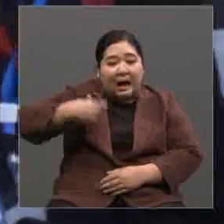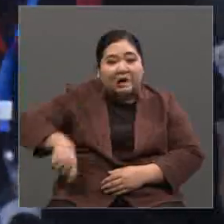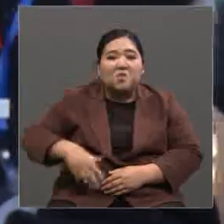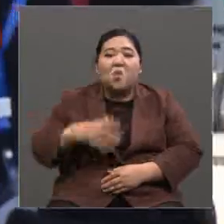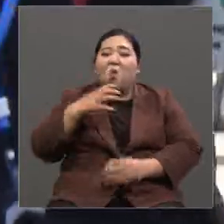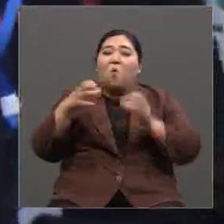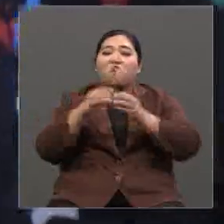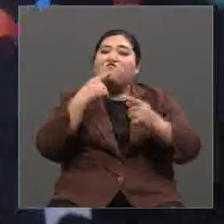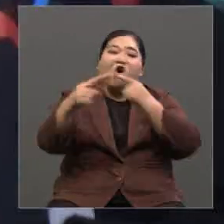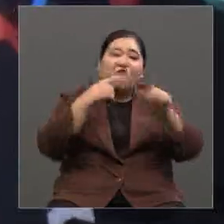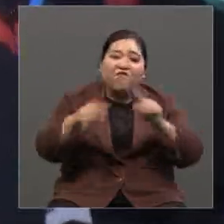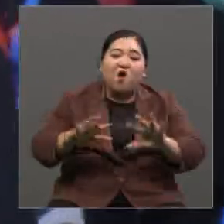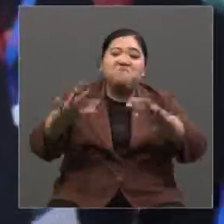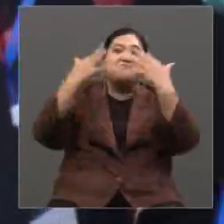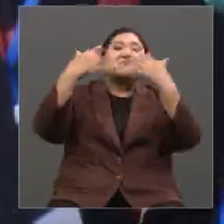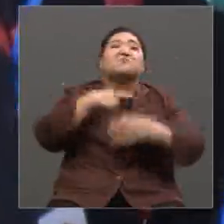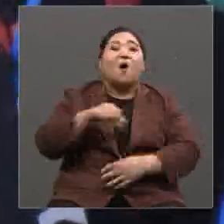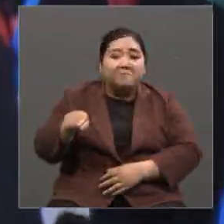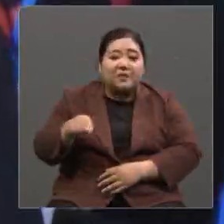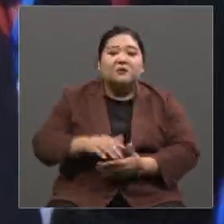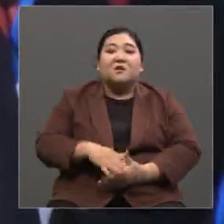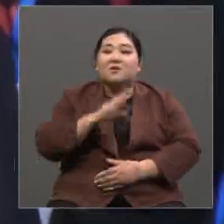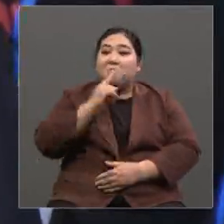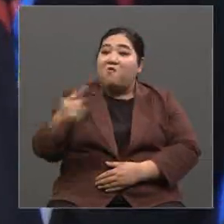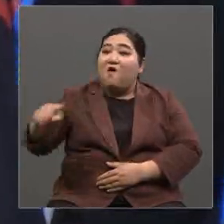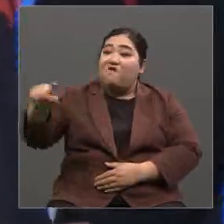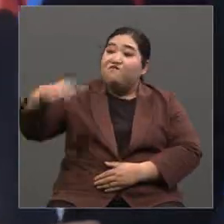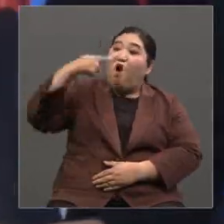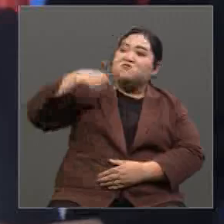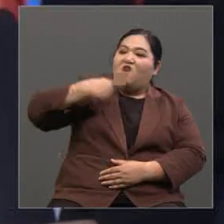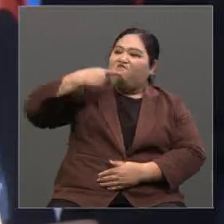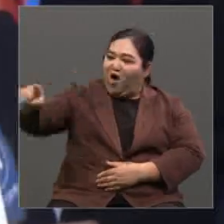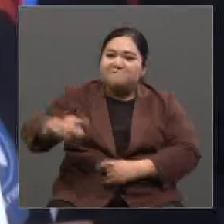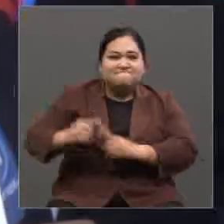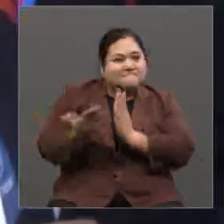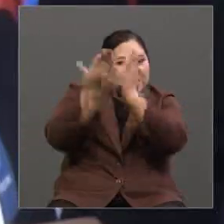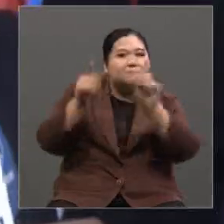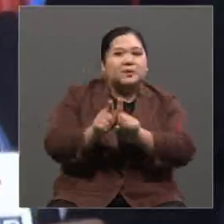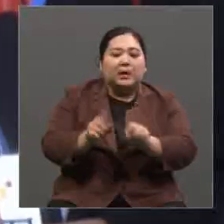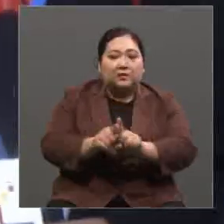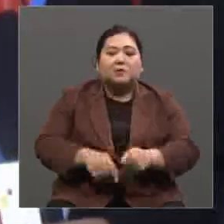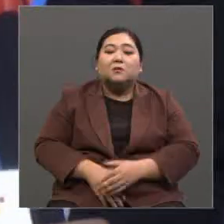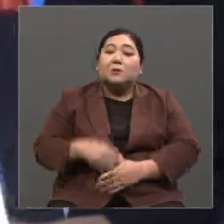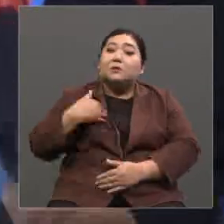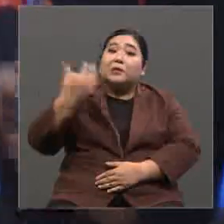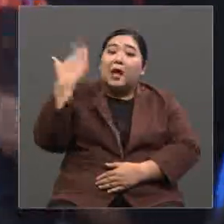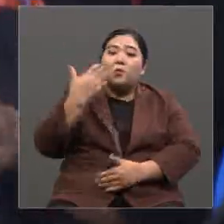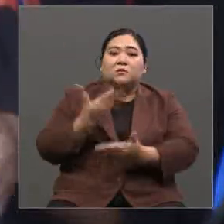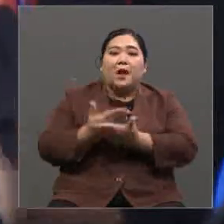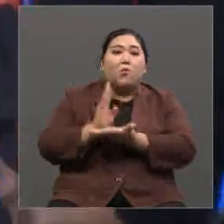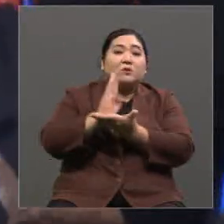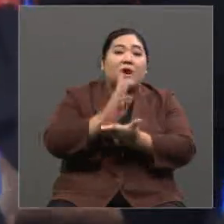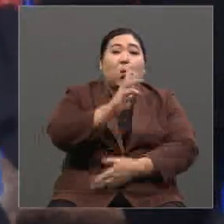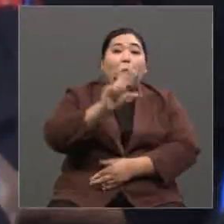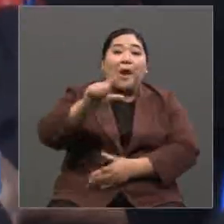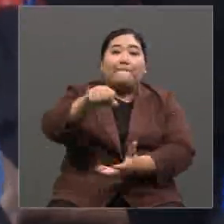เรียนยืนยันนะครับหากฟ้องมาก็จะฟ้องกลับในทุกคดีส่วนเงินบริจาค 6ล้านบาทที่รับคืนมาจะ